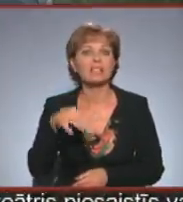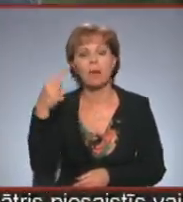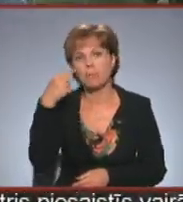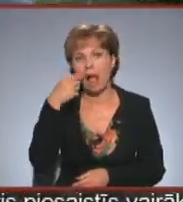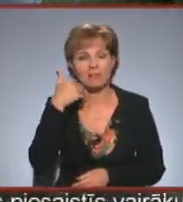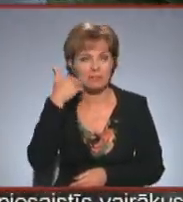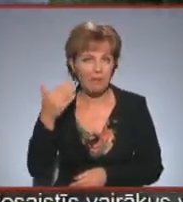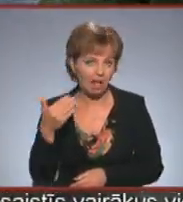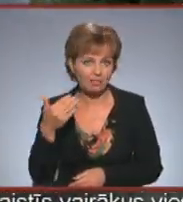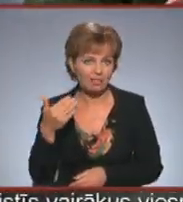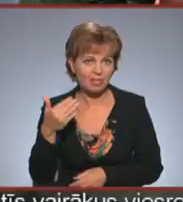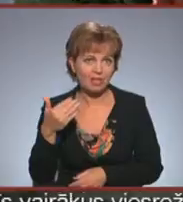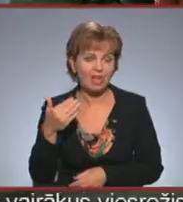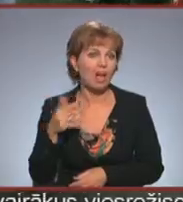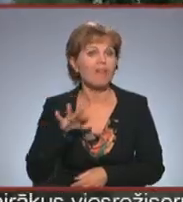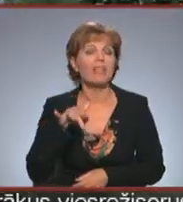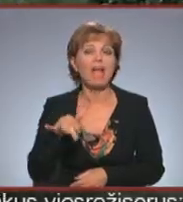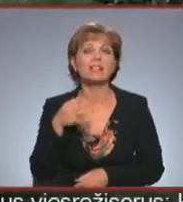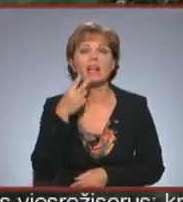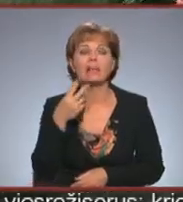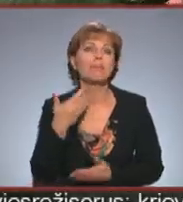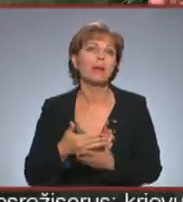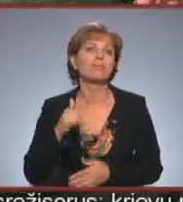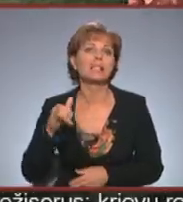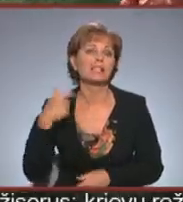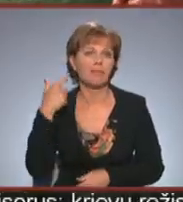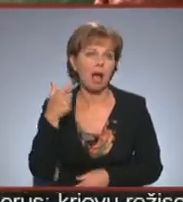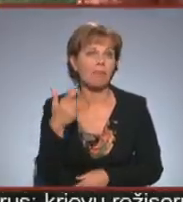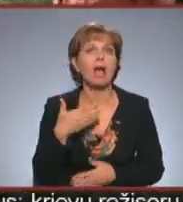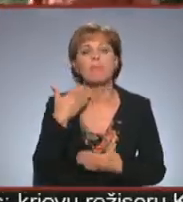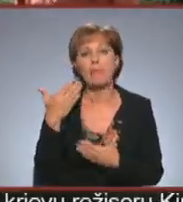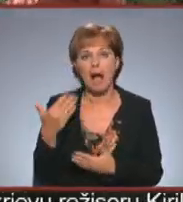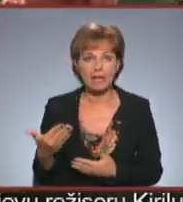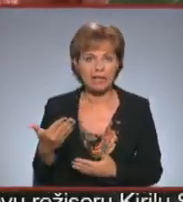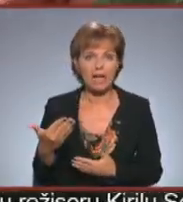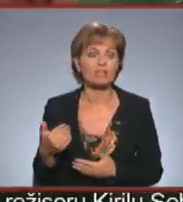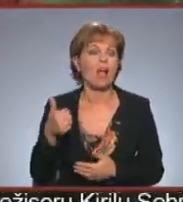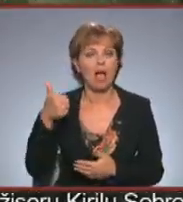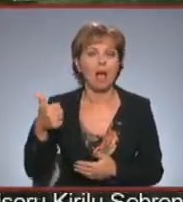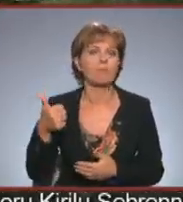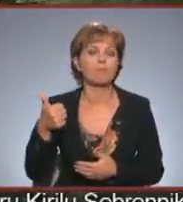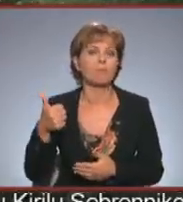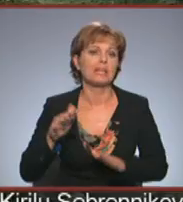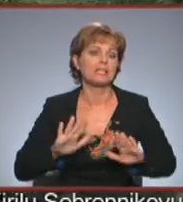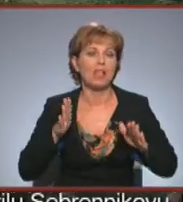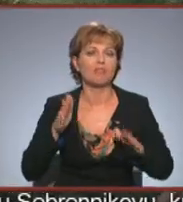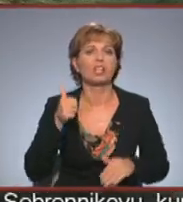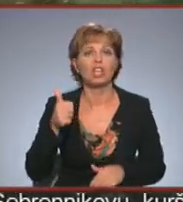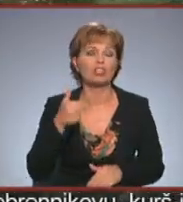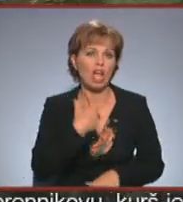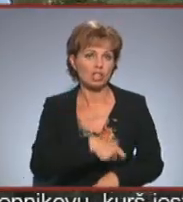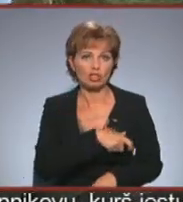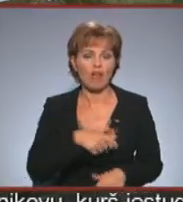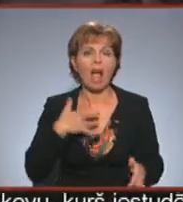Nekas drīzāk skatīties, ja būs slikta filma. Liels paldies! Manuprāt, Aina izdevās vienkārši lieliski. Šveiciešu